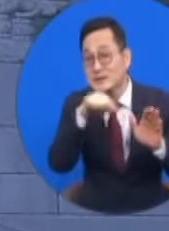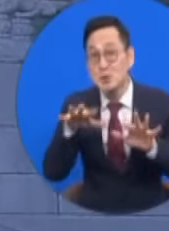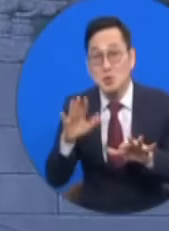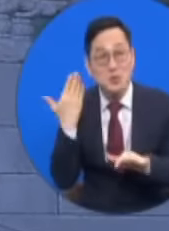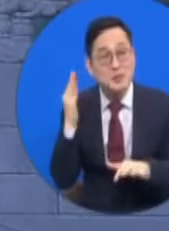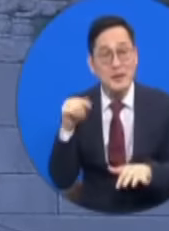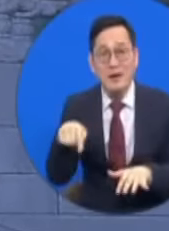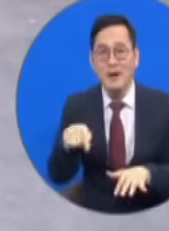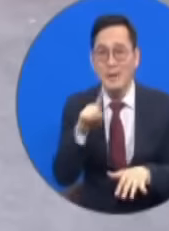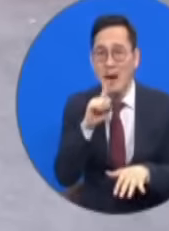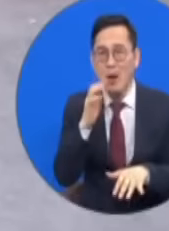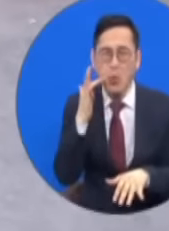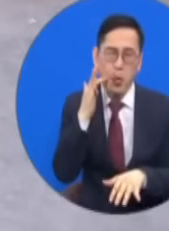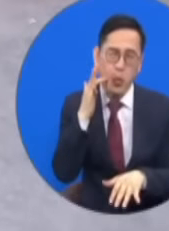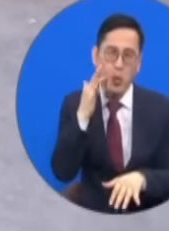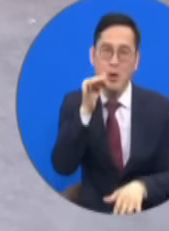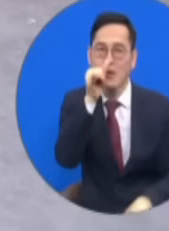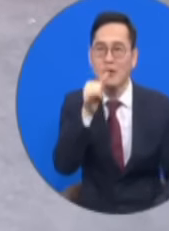이야기입니다.